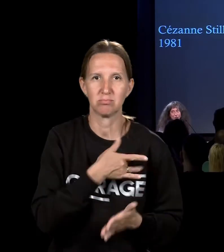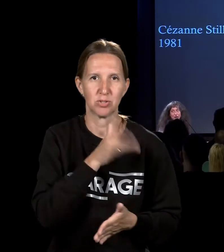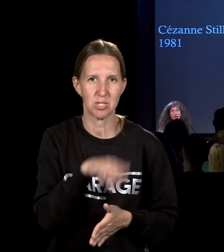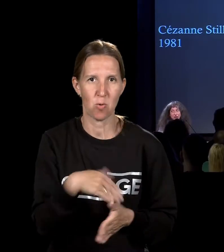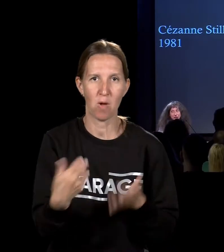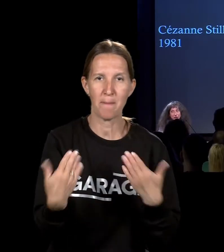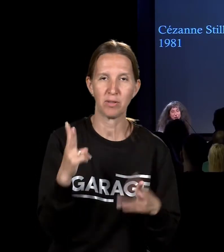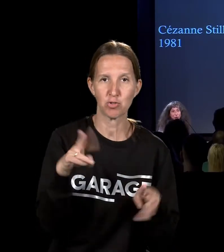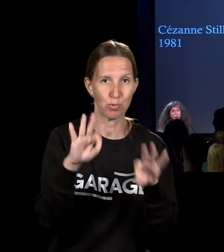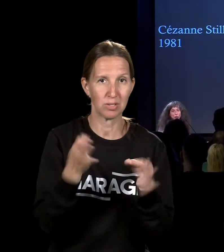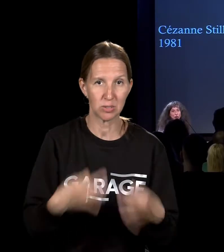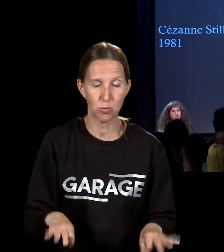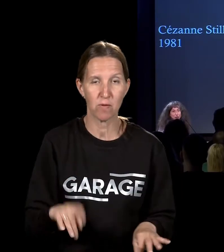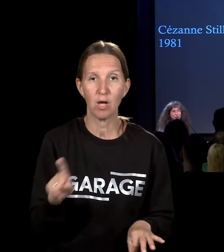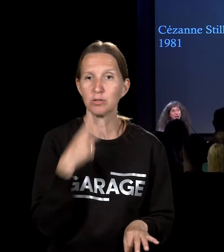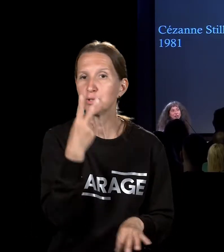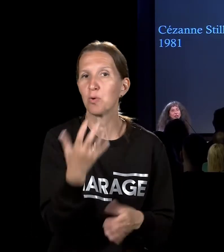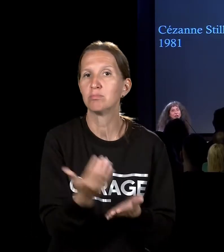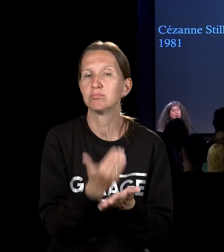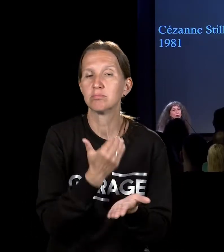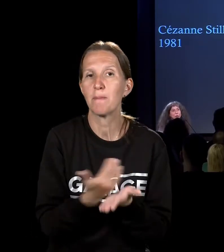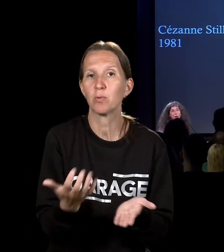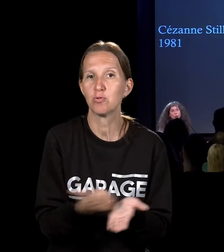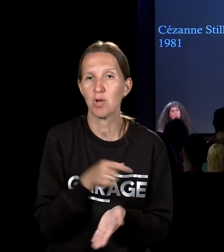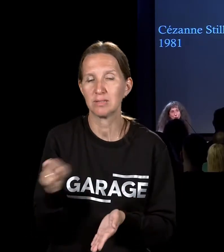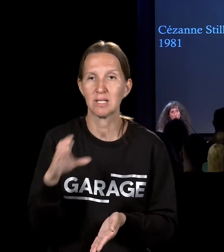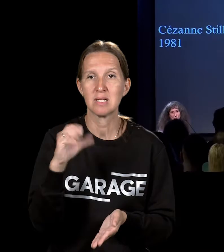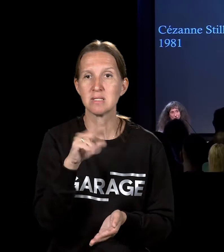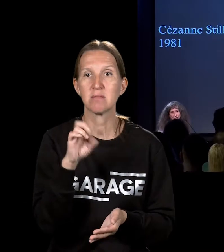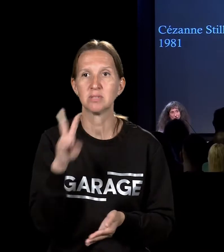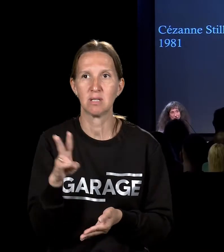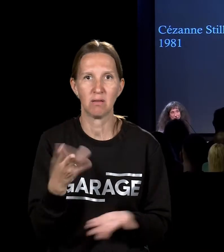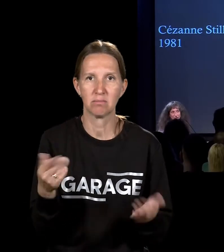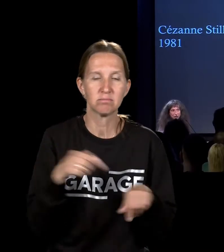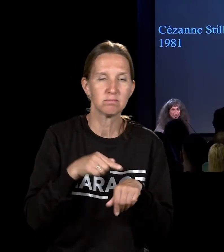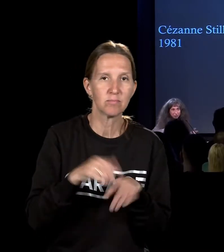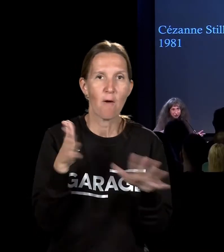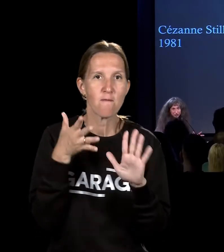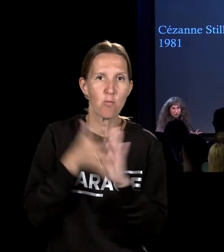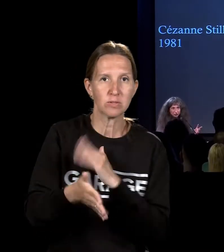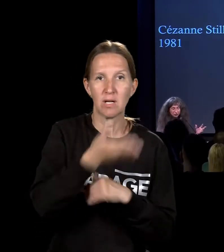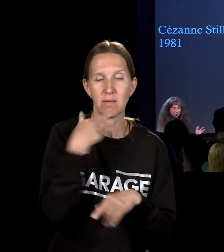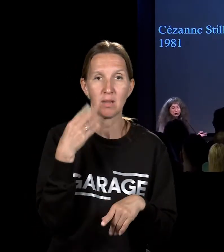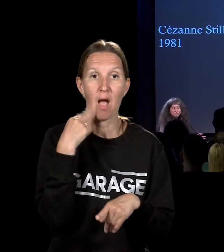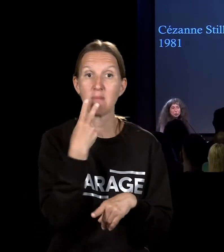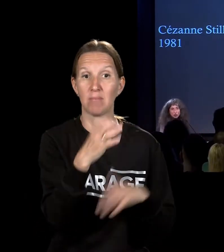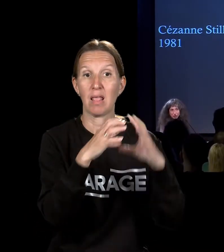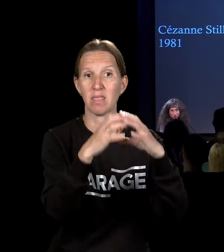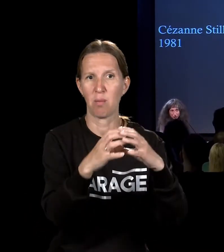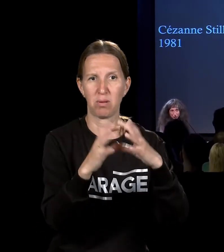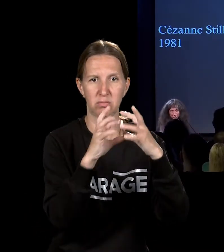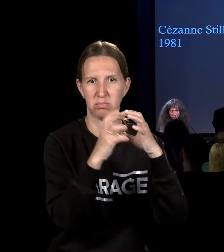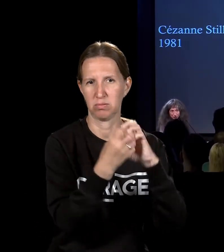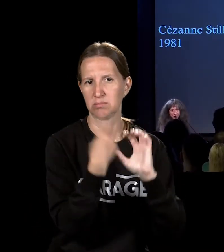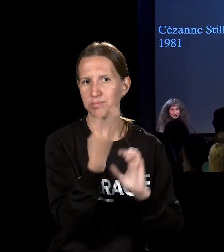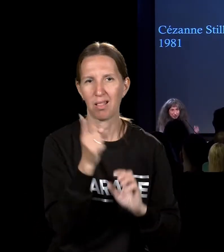потому что, да, действительно, что получает Сезанн, это, наверное, самый безвоздушный художник, когда от яблока остаётся, это самые невкусные